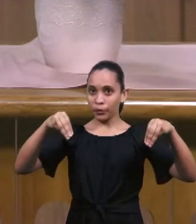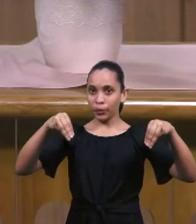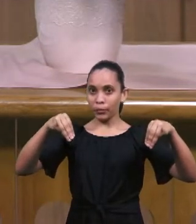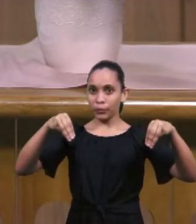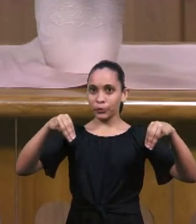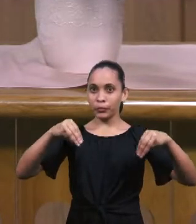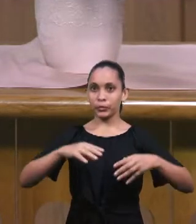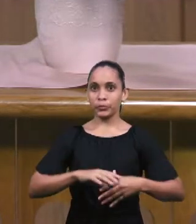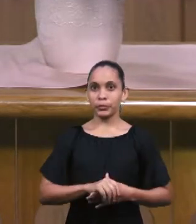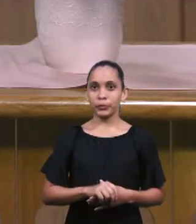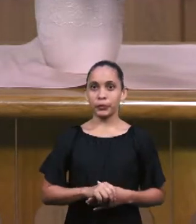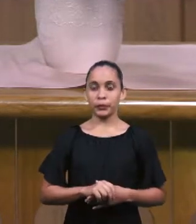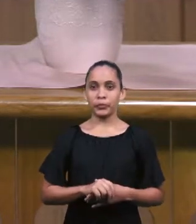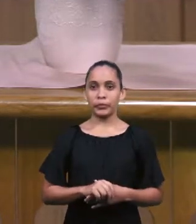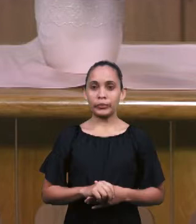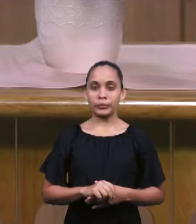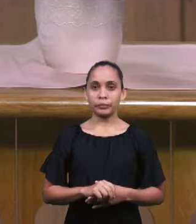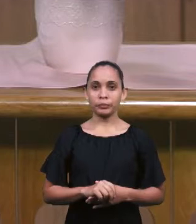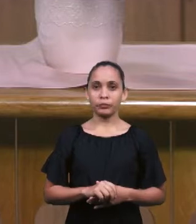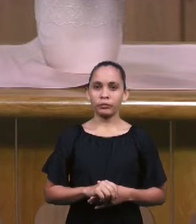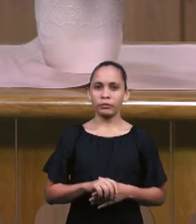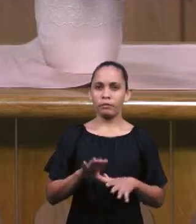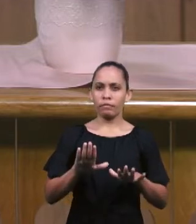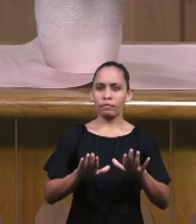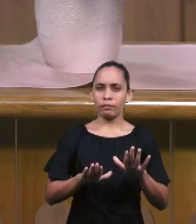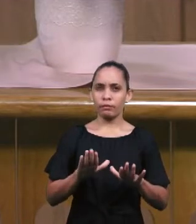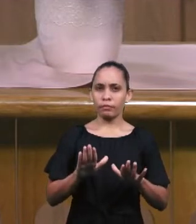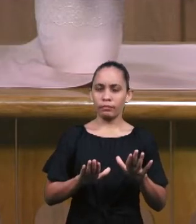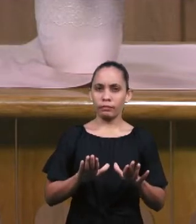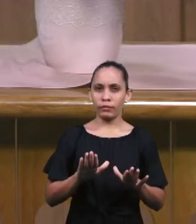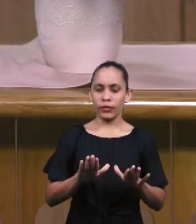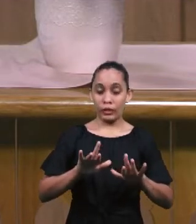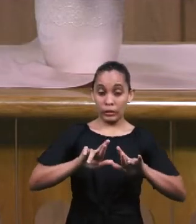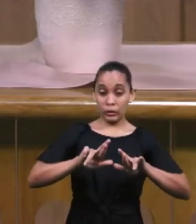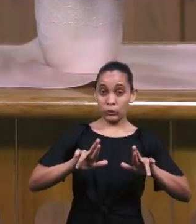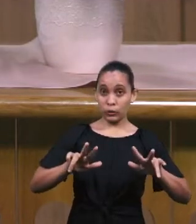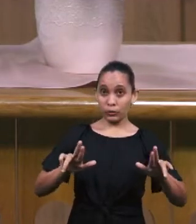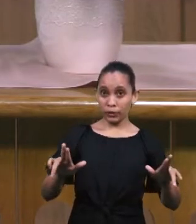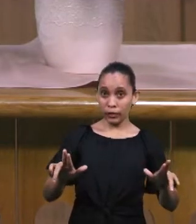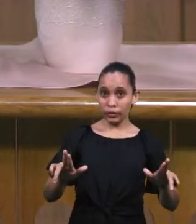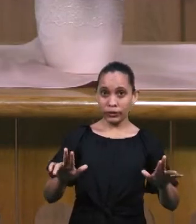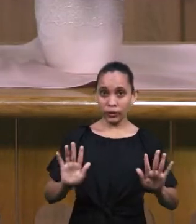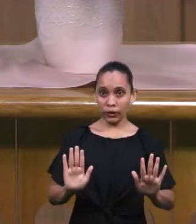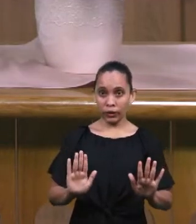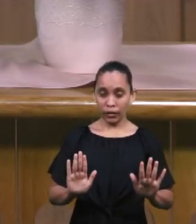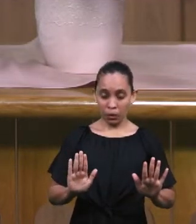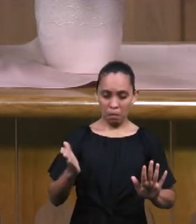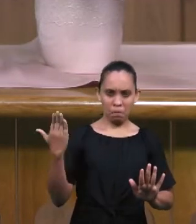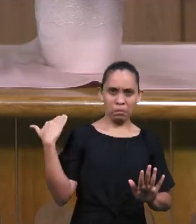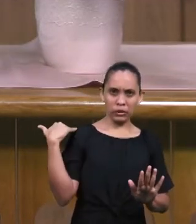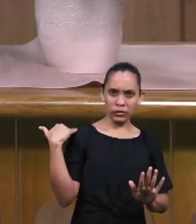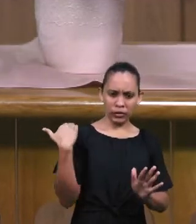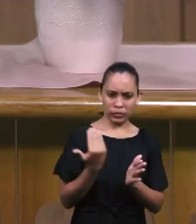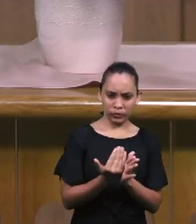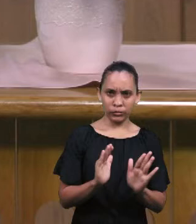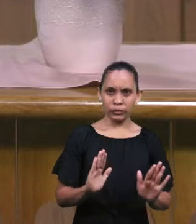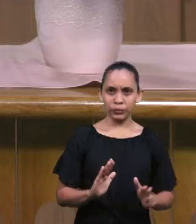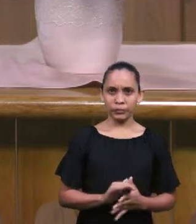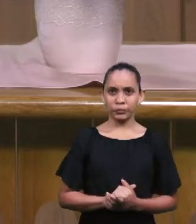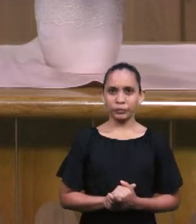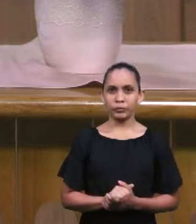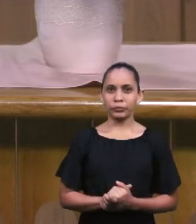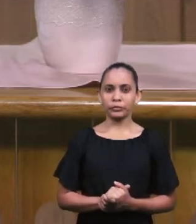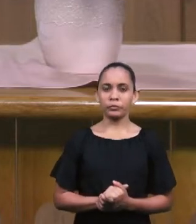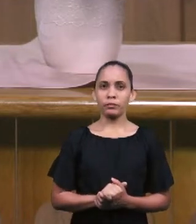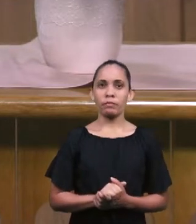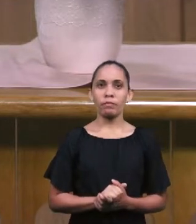la même chose. Donc il n'y a pas beaucoup à faire de différence parce que celui qui est resté là, il n'a